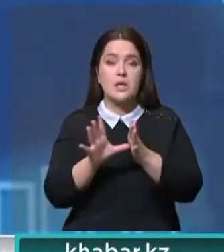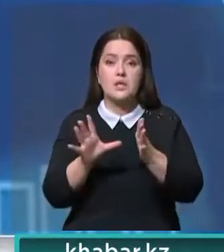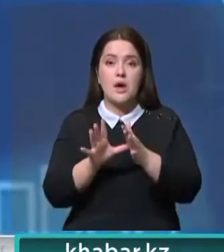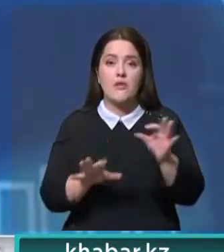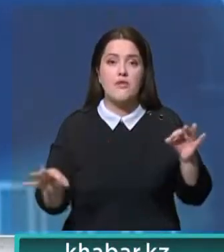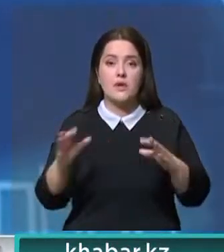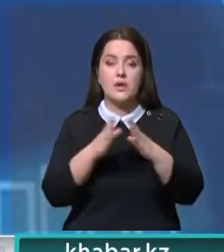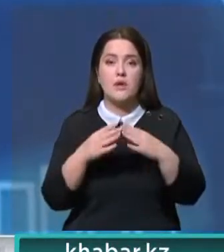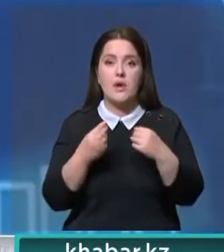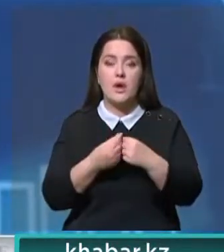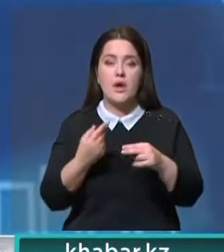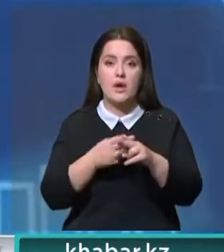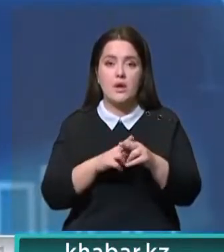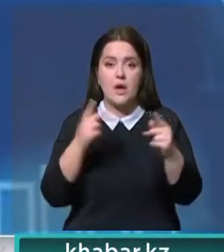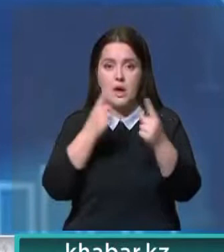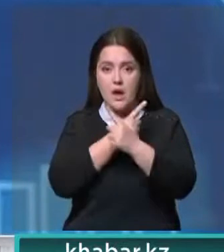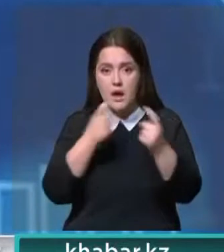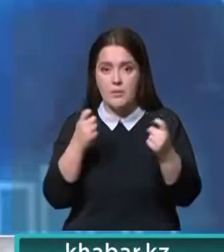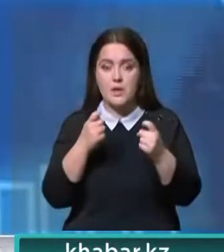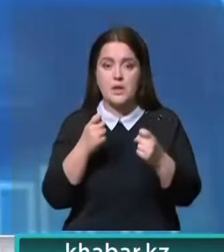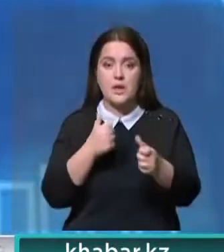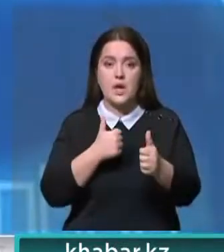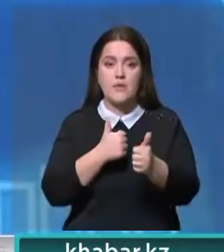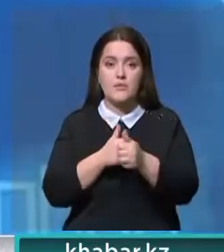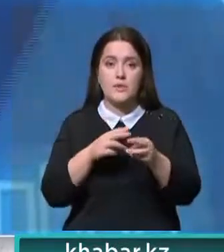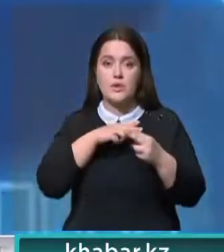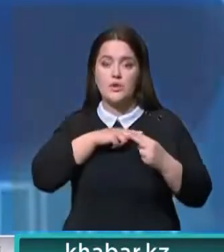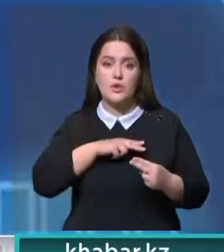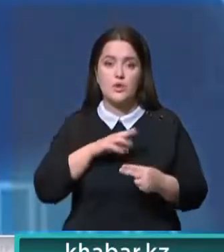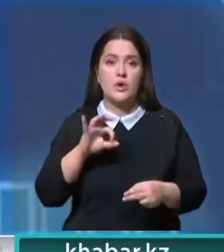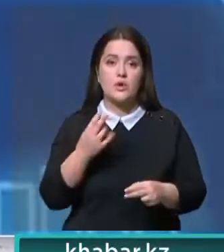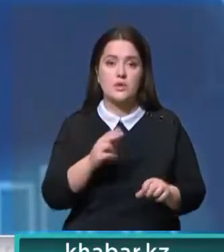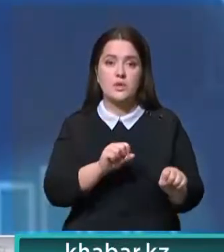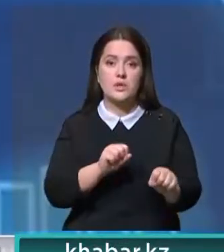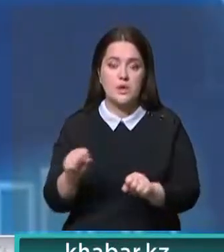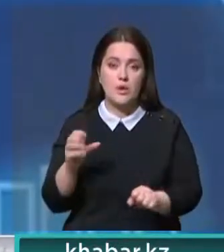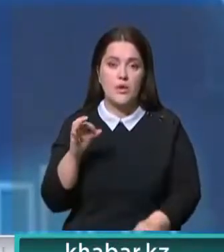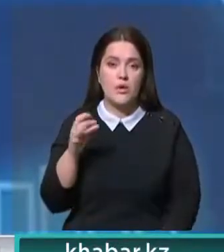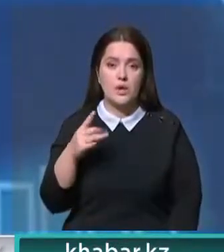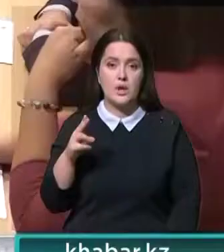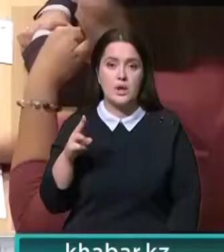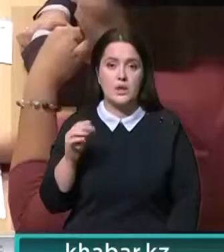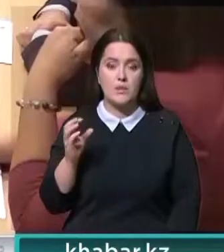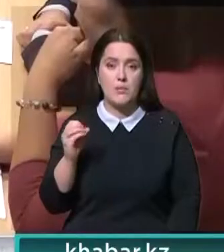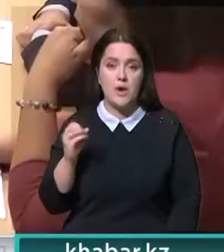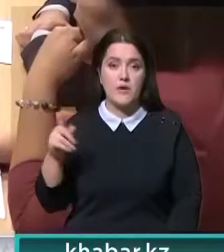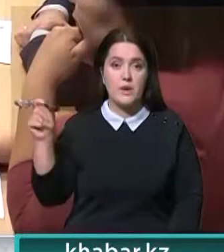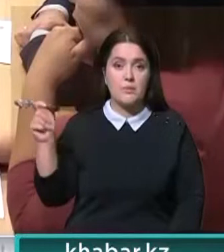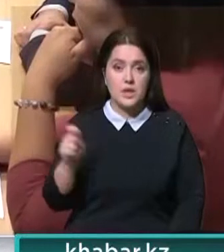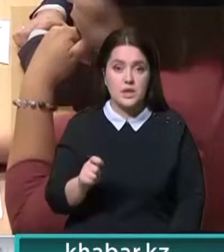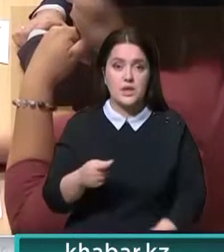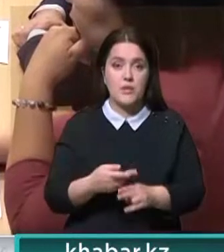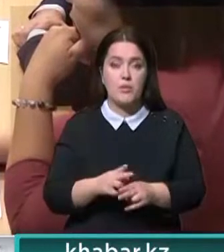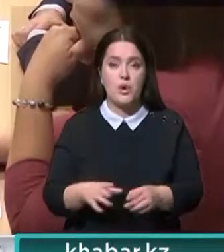главный инструмент – цифровую карту семьи. Об этом заявил вице-министр труда и социальной защиты Олжас Ордабаев, прибывший в